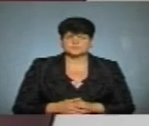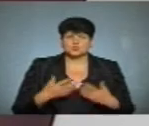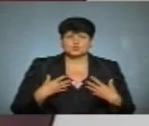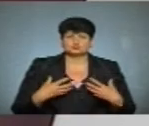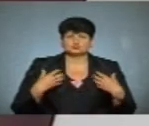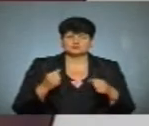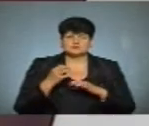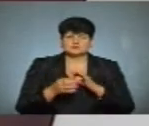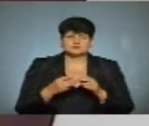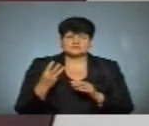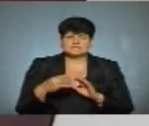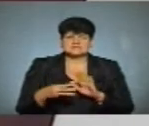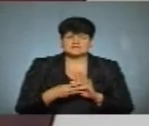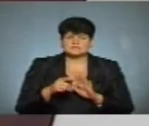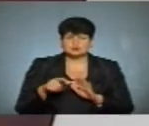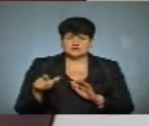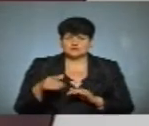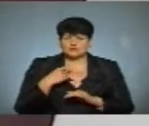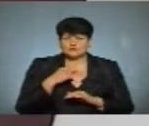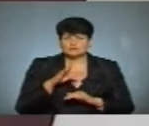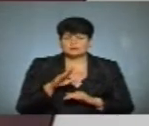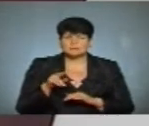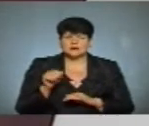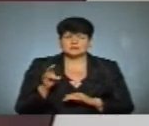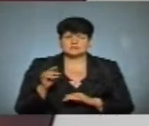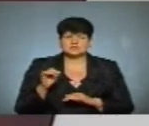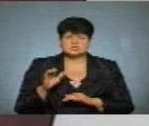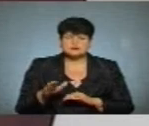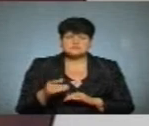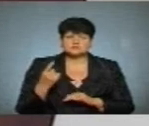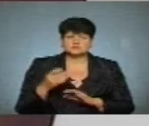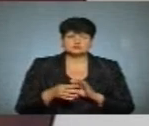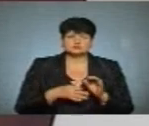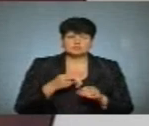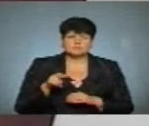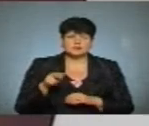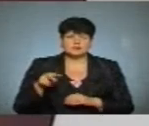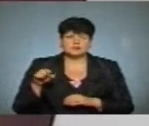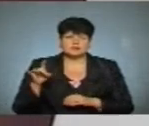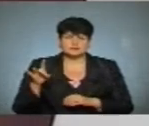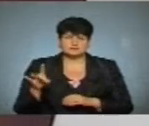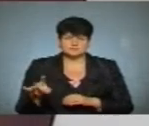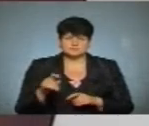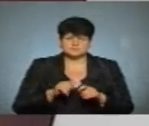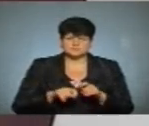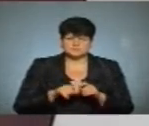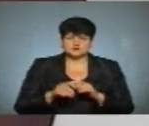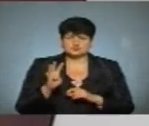Одужали за добу 38 людей, каже Володимир Паничев. За його словами, за добу методом полімеразно-ланцюгової реакції